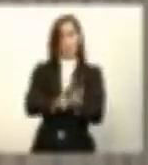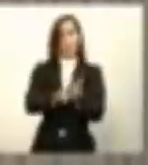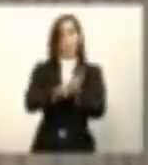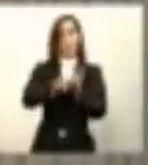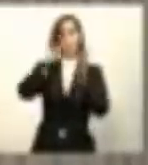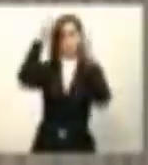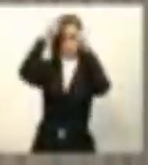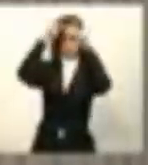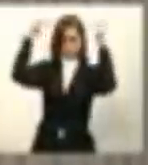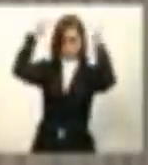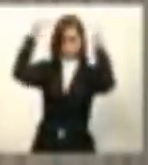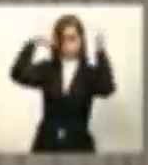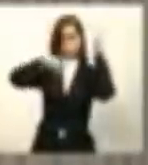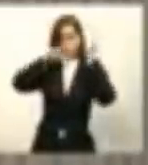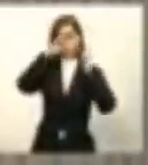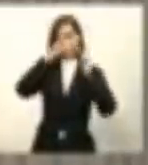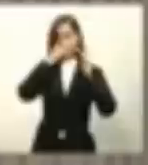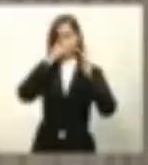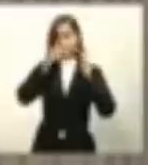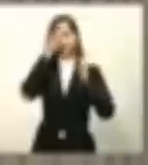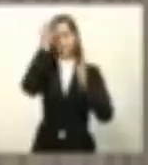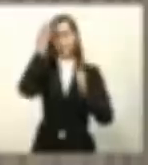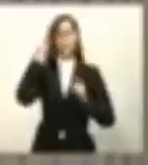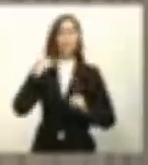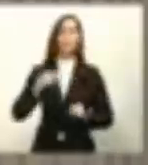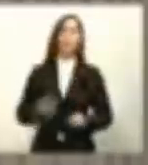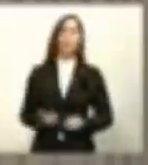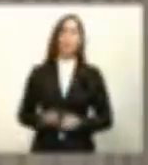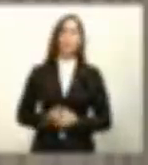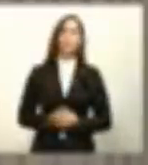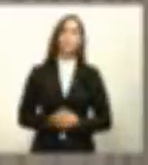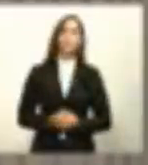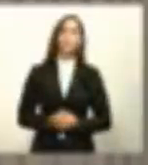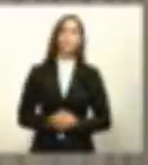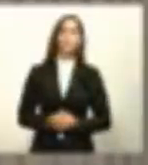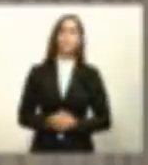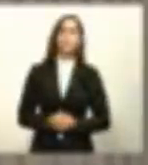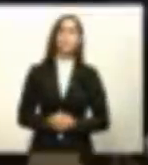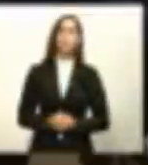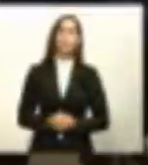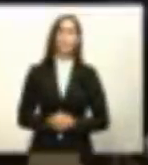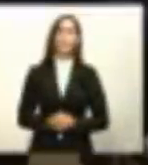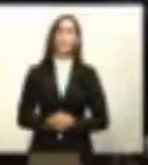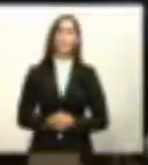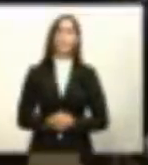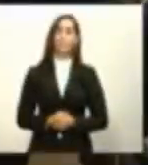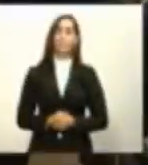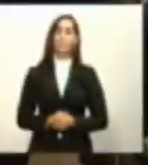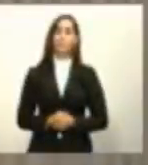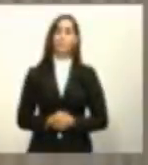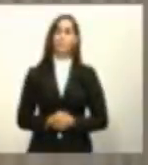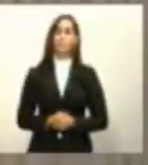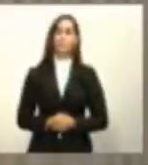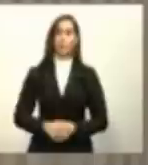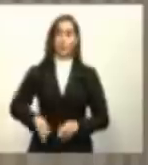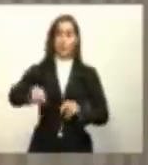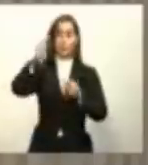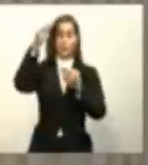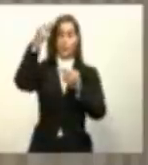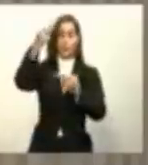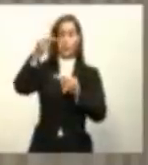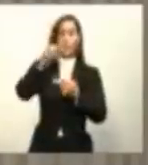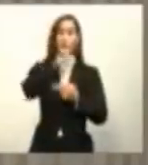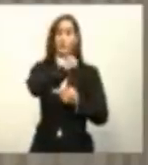en créole qui ça qui gagne dans document ça est-ce que et intérêt pays d'Haïti lui-même li reflété